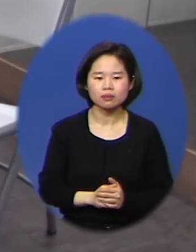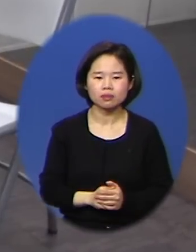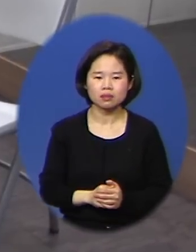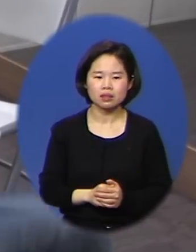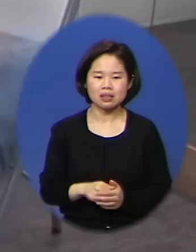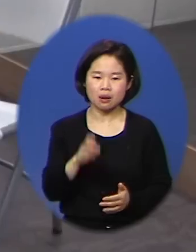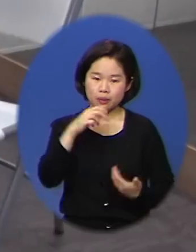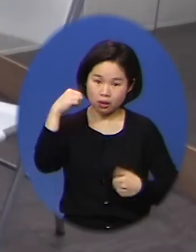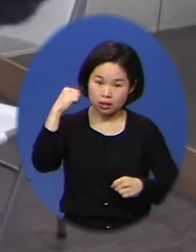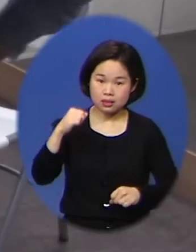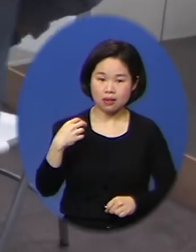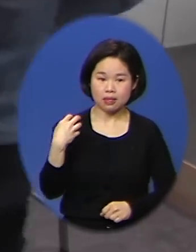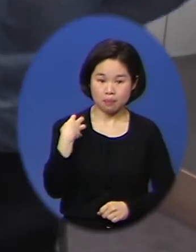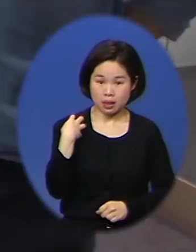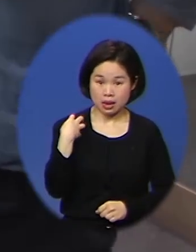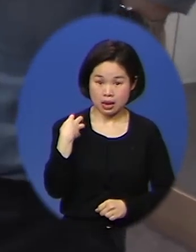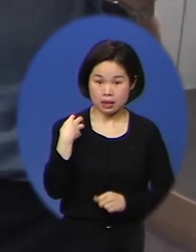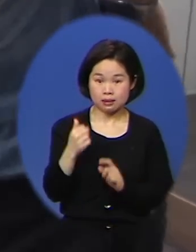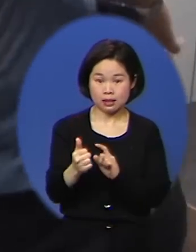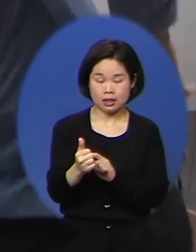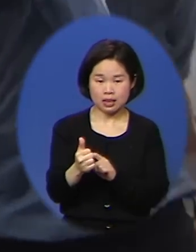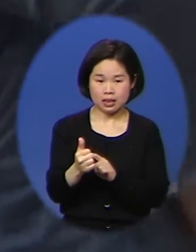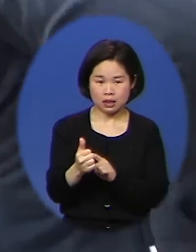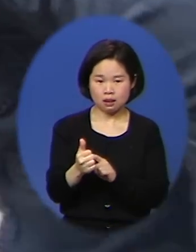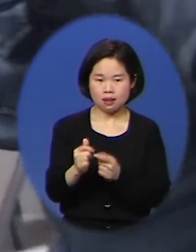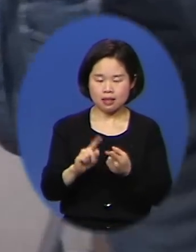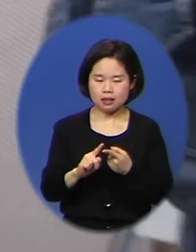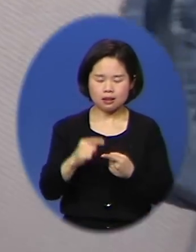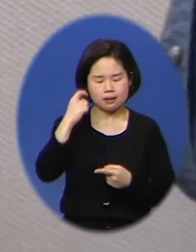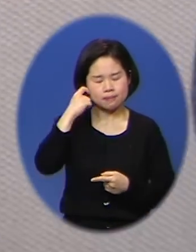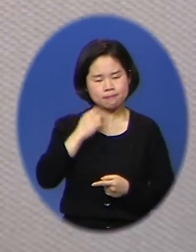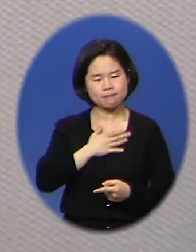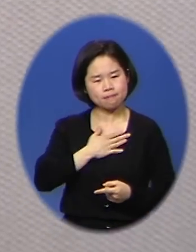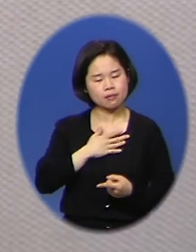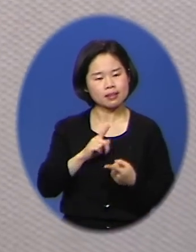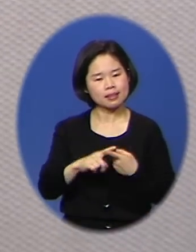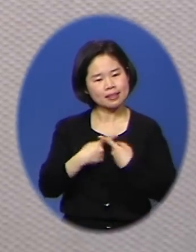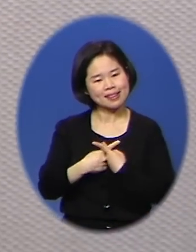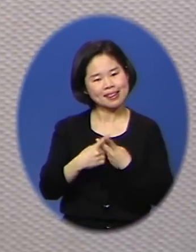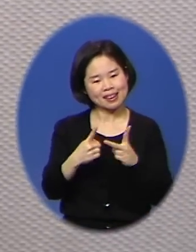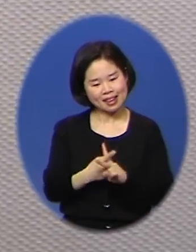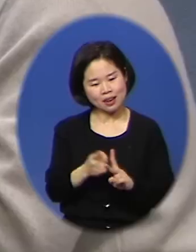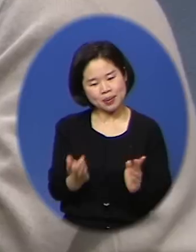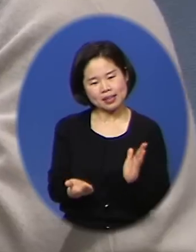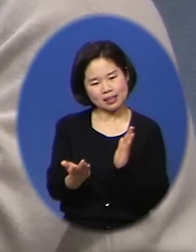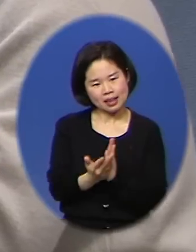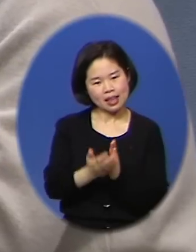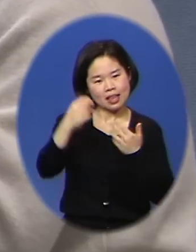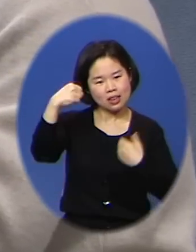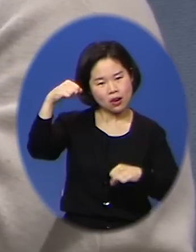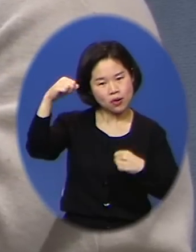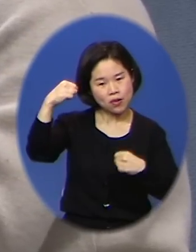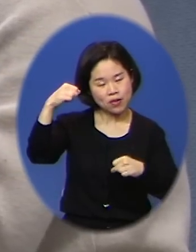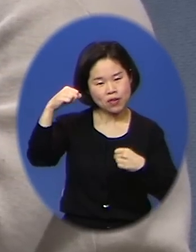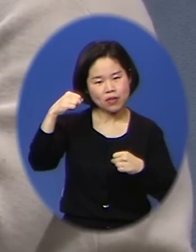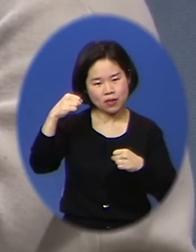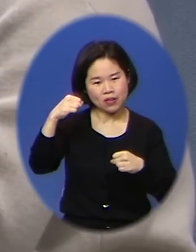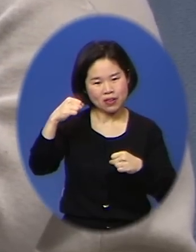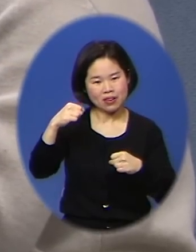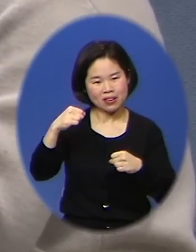작품에서 맡은 인물의 세세한 감정을 이해하고 그에 맞는 연기를 맞춰가는 그의